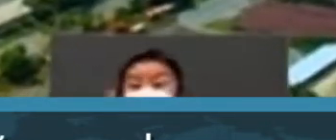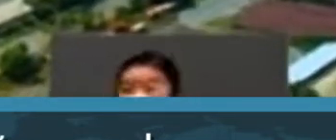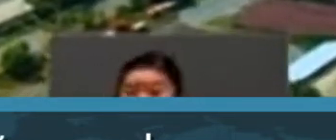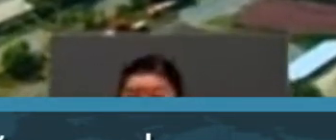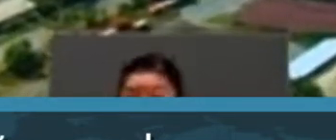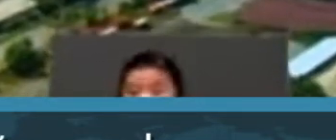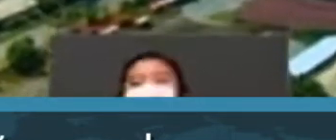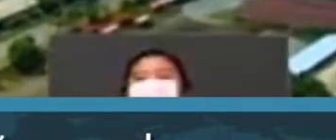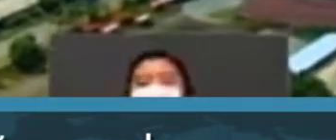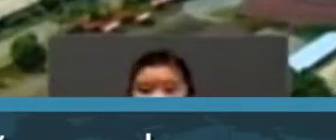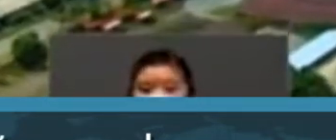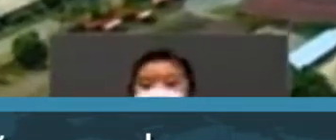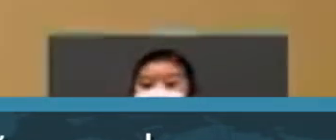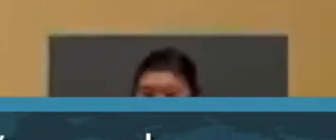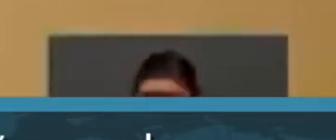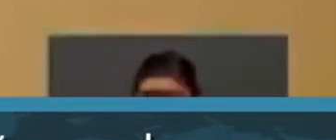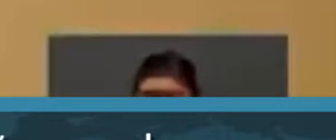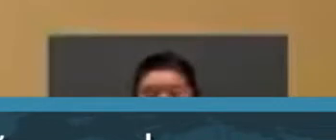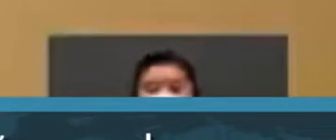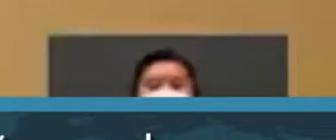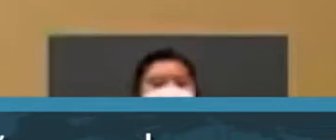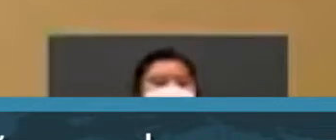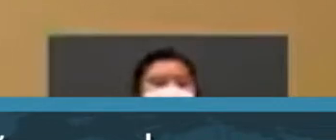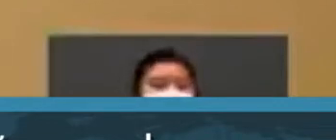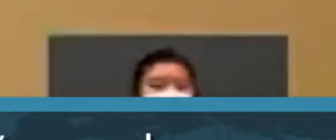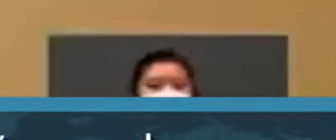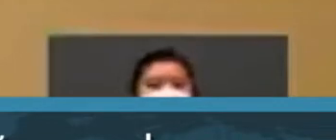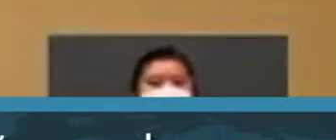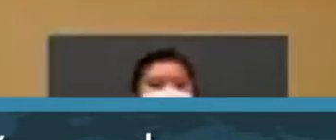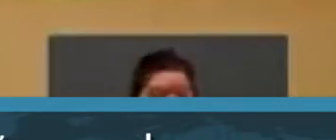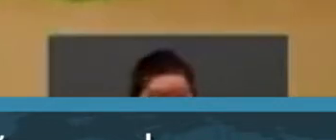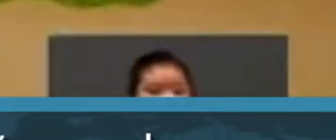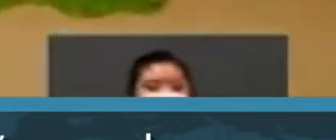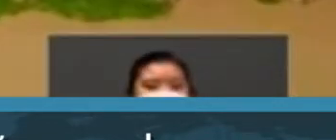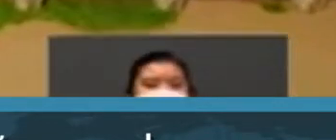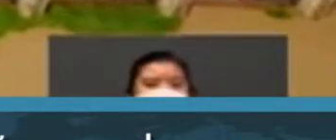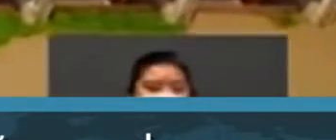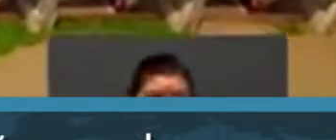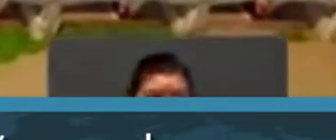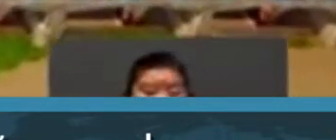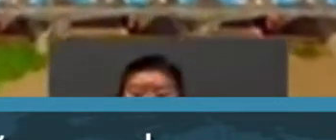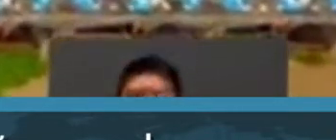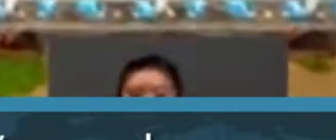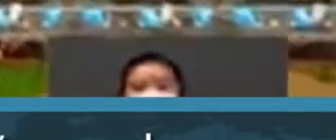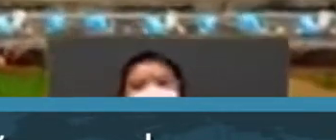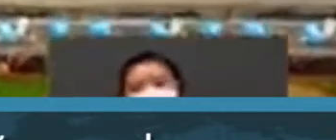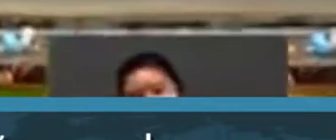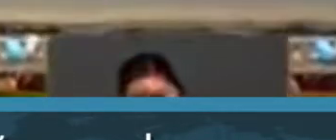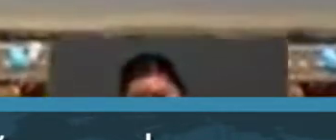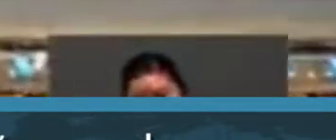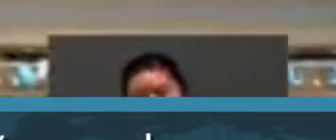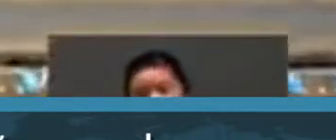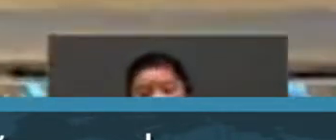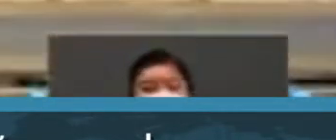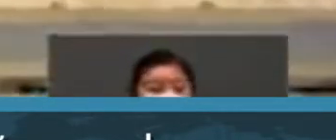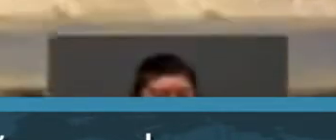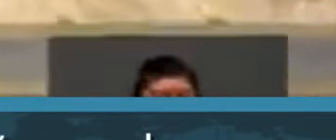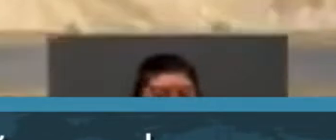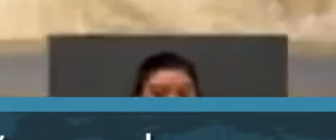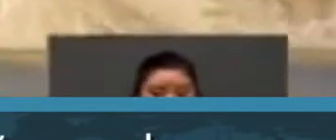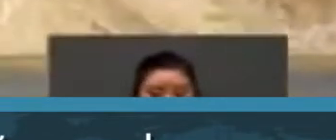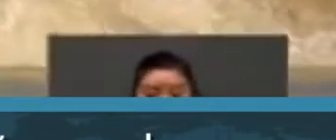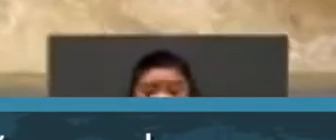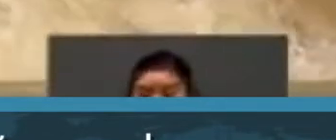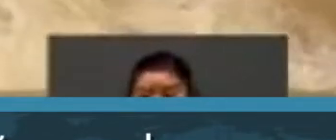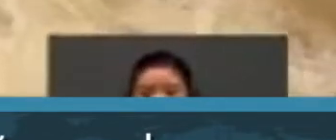มสูงขึ้นสำนักงานทรัพยากรน้ำแห่งชาติหรือสทนช.จึงเร่งหารือกับกรมชลประทานและหน่วยงานที่เกี่ยวข้องบริห